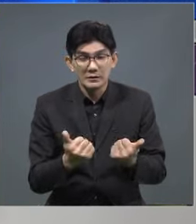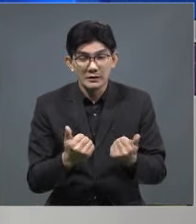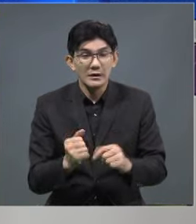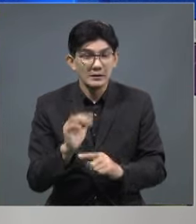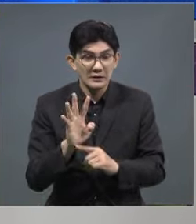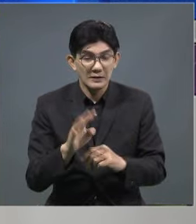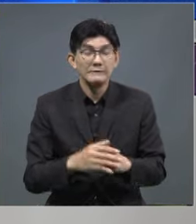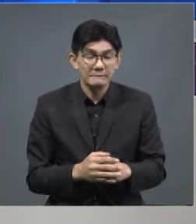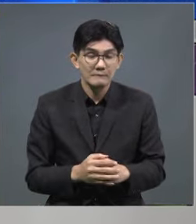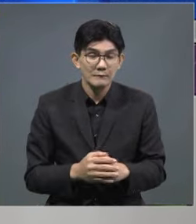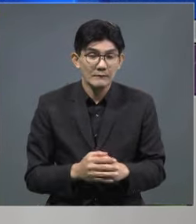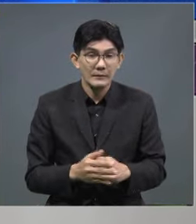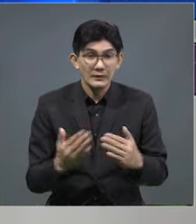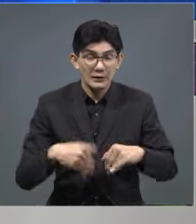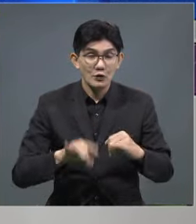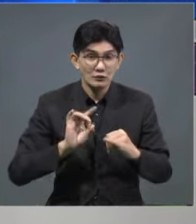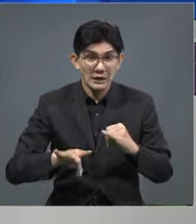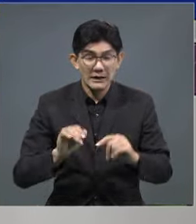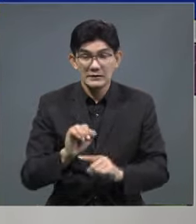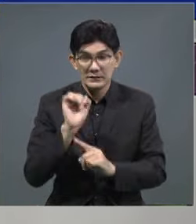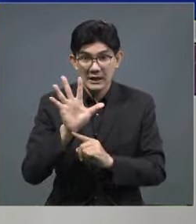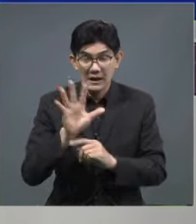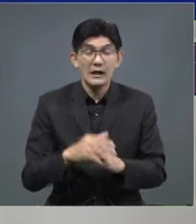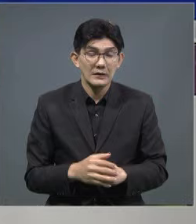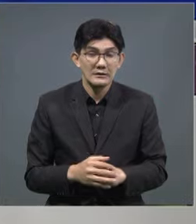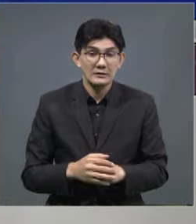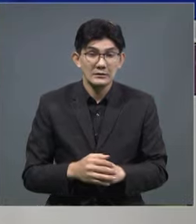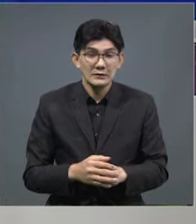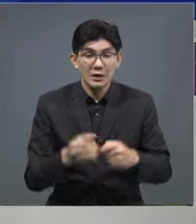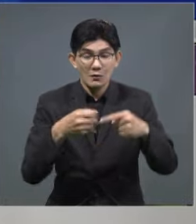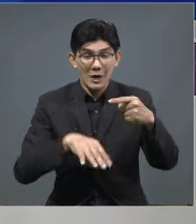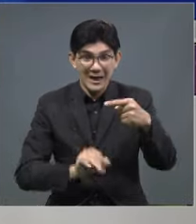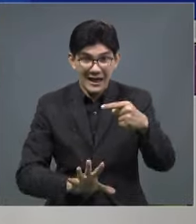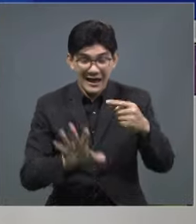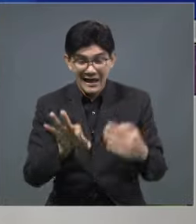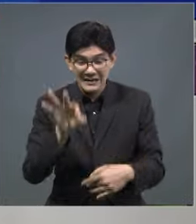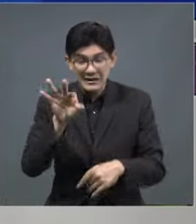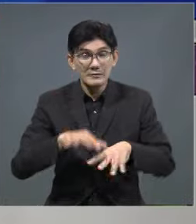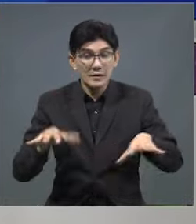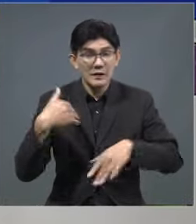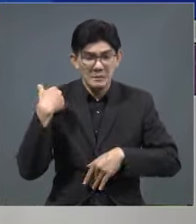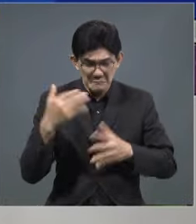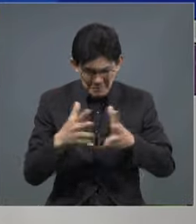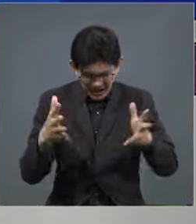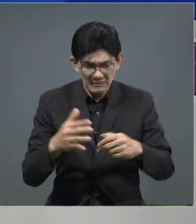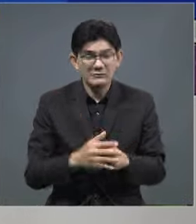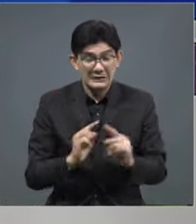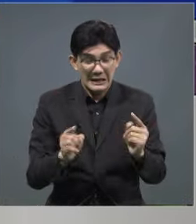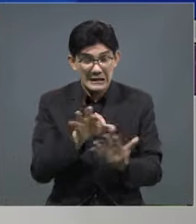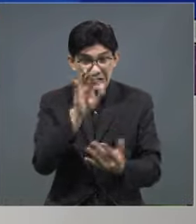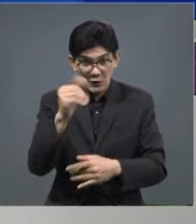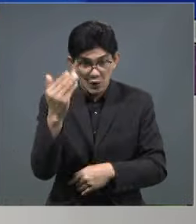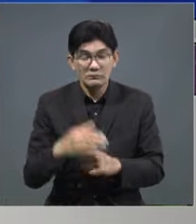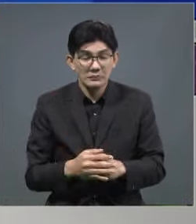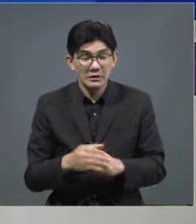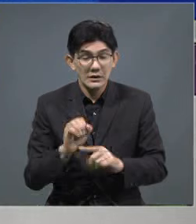เดี๋ยวไปต่อกันเลยนะครับที่ประเด็นสุดท้ายข้อที่5นี่เป็น5ประเด็นที่ผมหยิบยกมาเฉยๆนะครับความจริงมีมากกว่านี้นะครับข้อที่